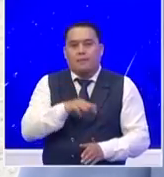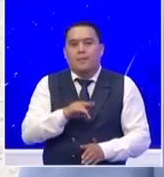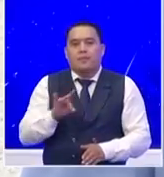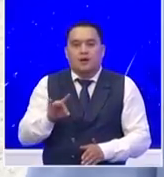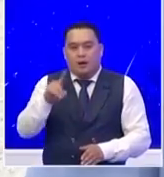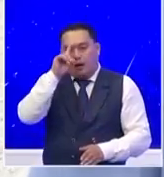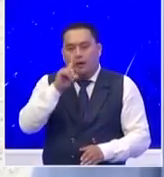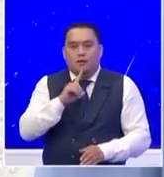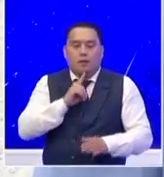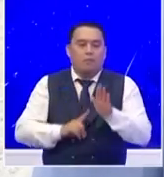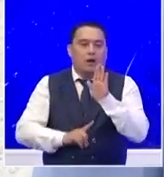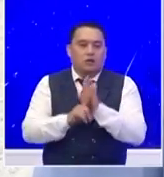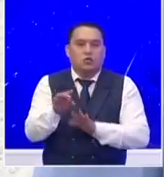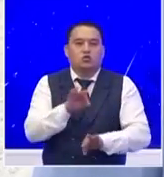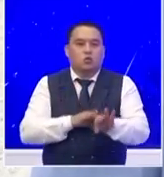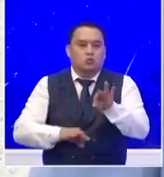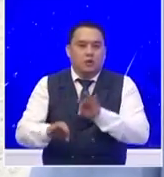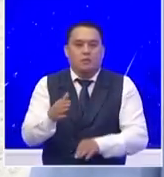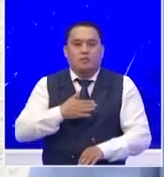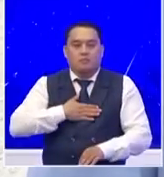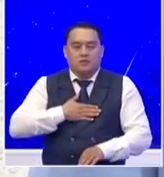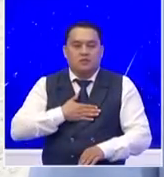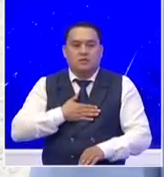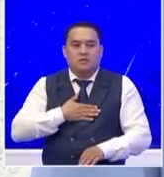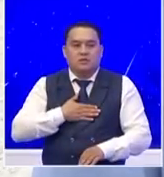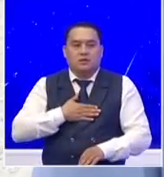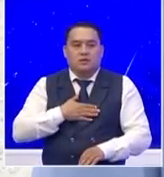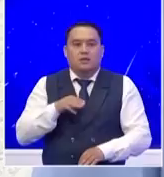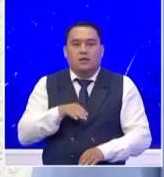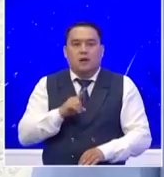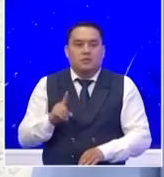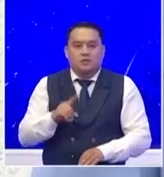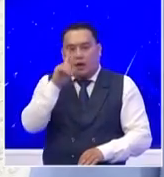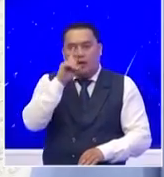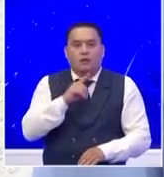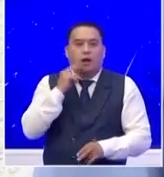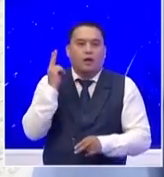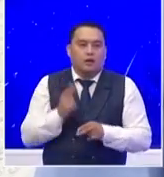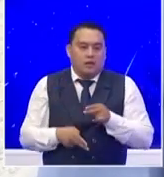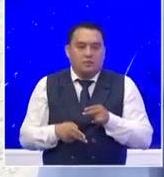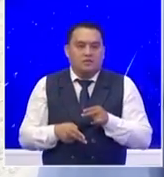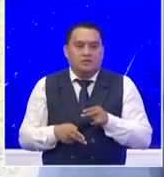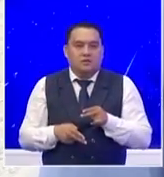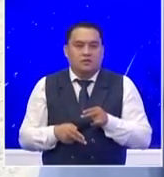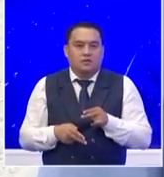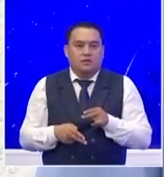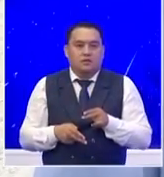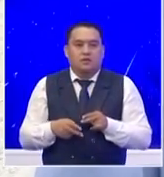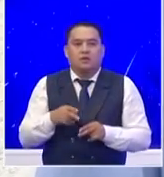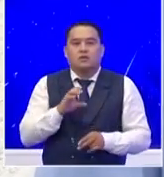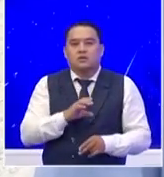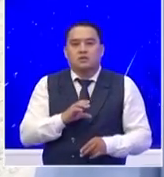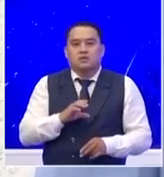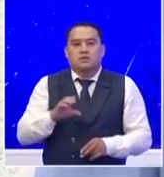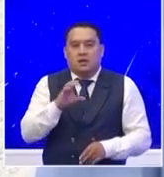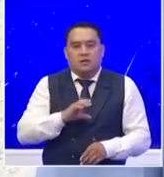басталды. Не бойынша жоспар бойынша біз осы тамыз айының аяғында аяқтаймыз. Ал енді жағы 40